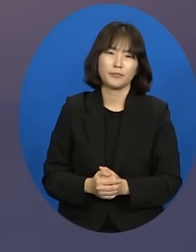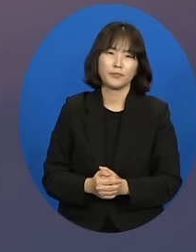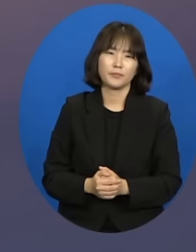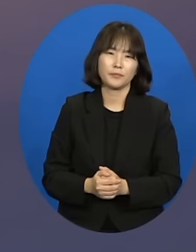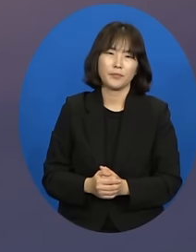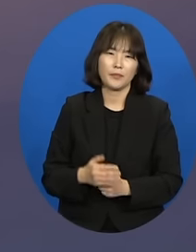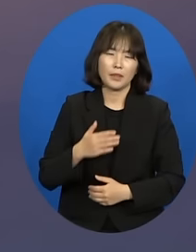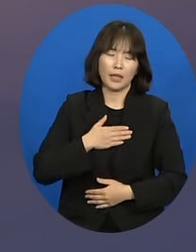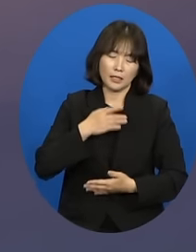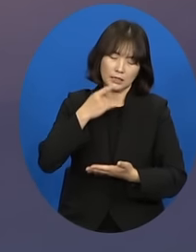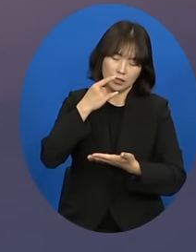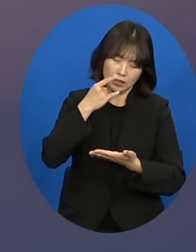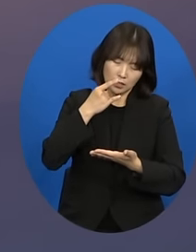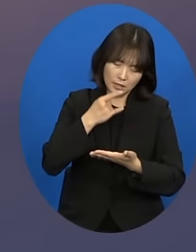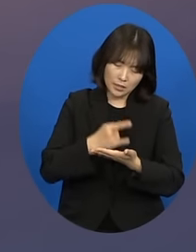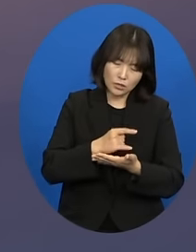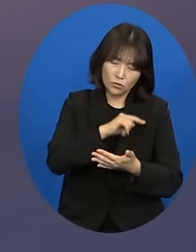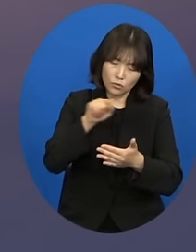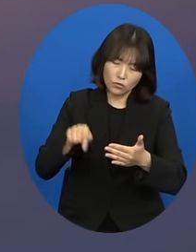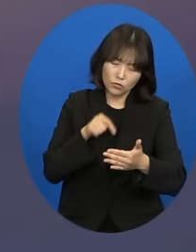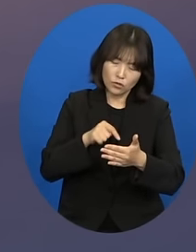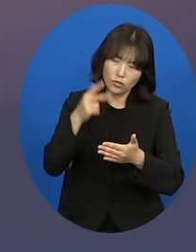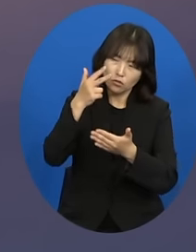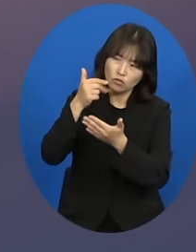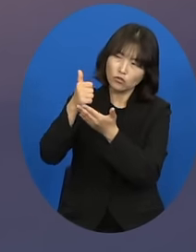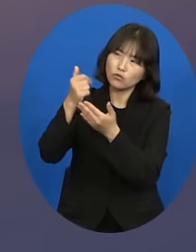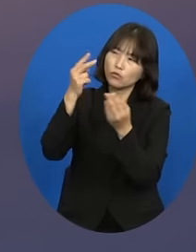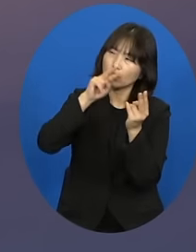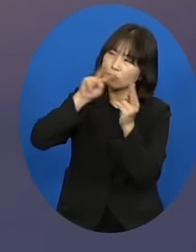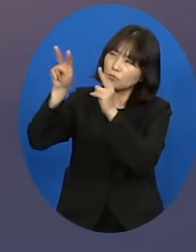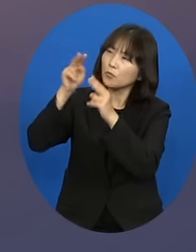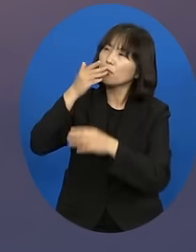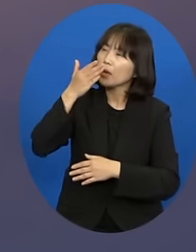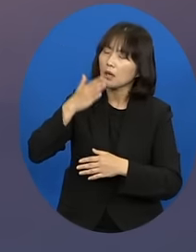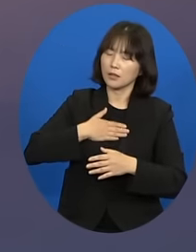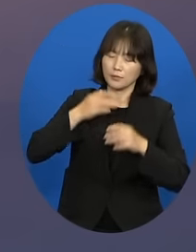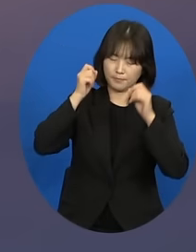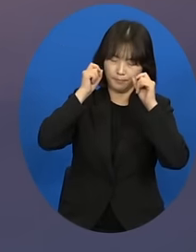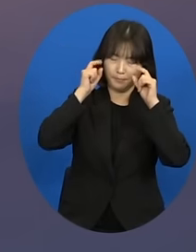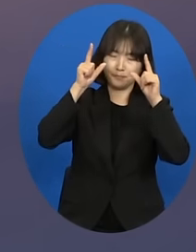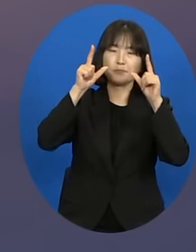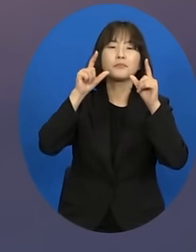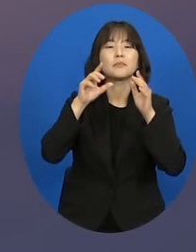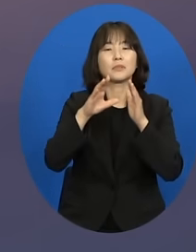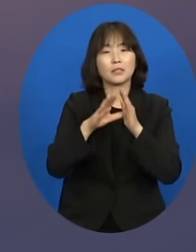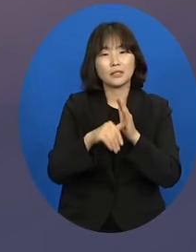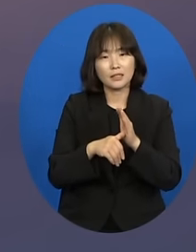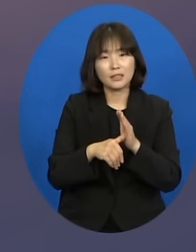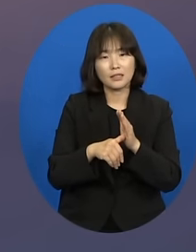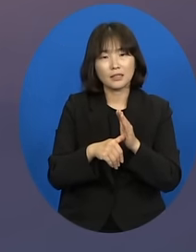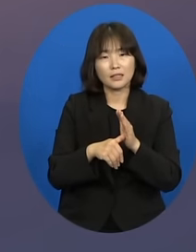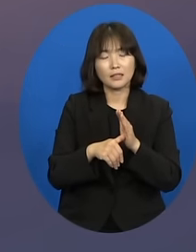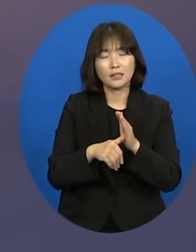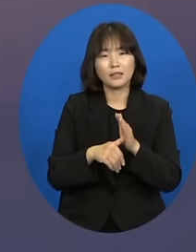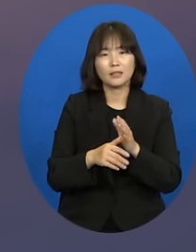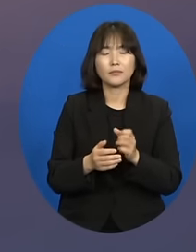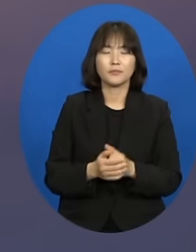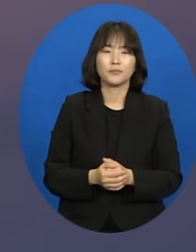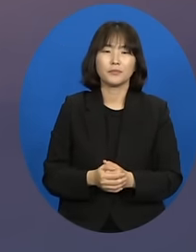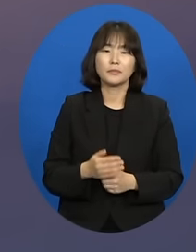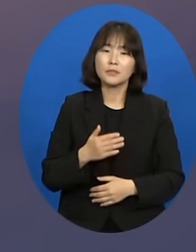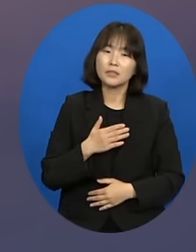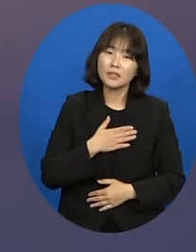나는 의로운 중에 주를 볼 것입니다. 내가 깰 때에. 그 깰 때가 나는